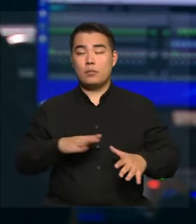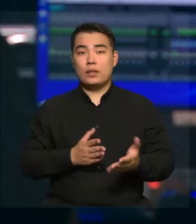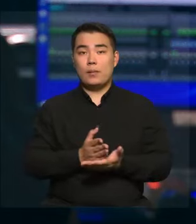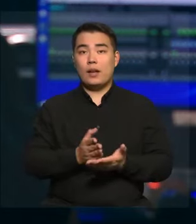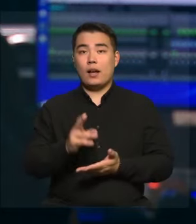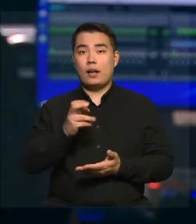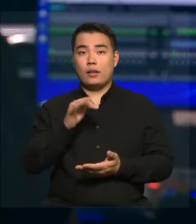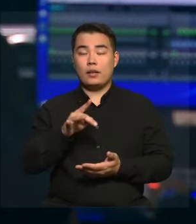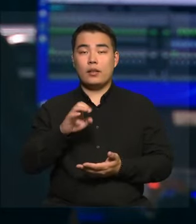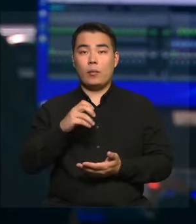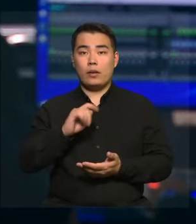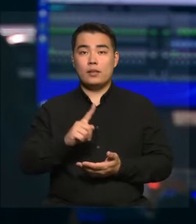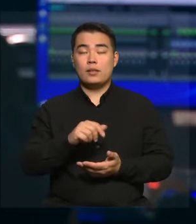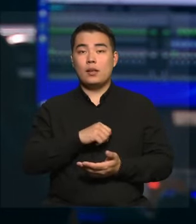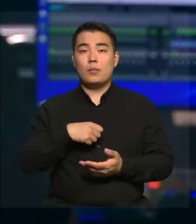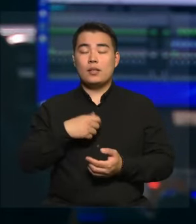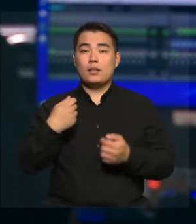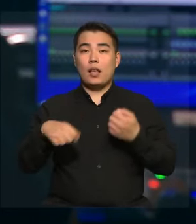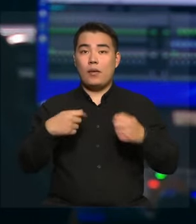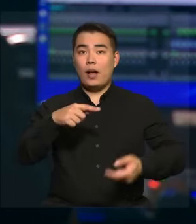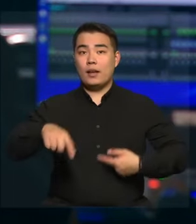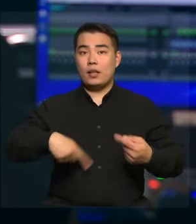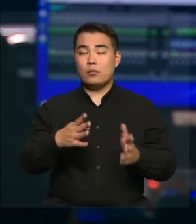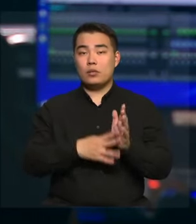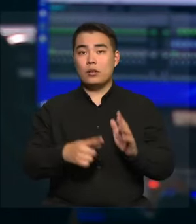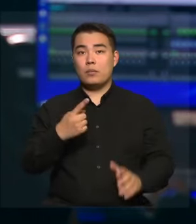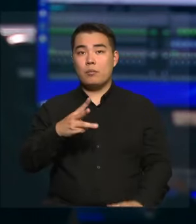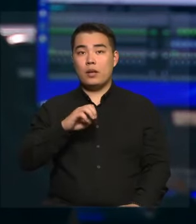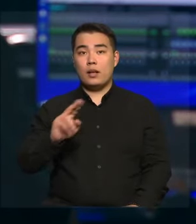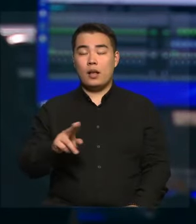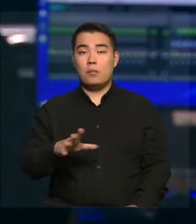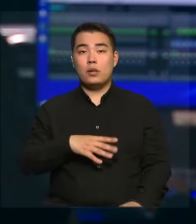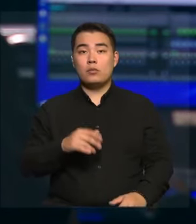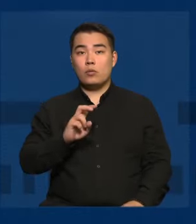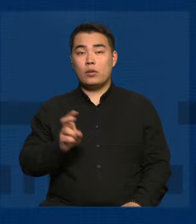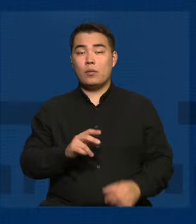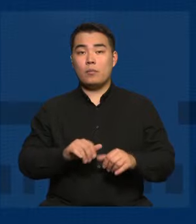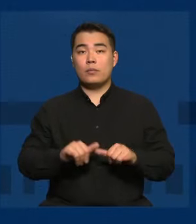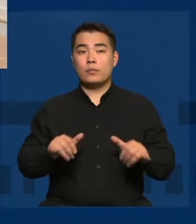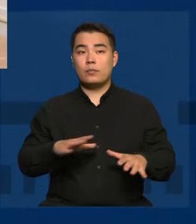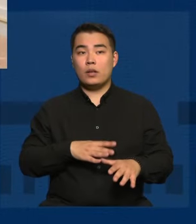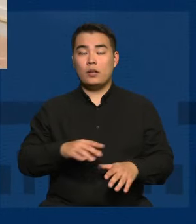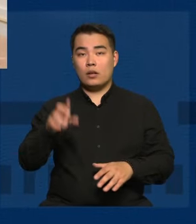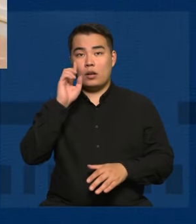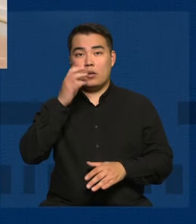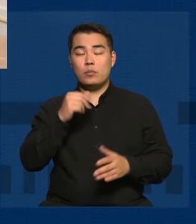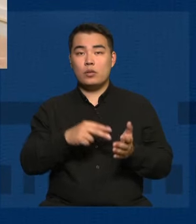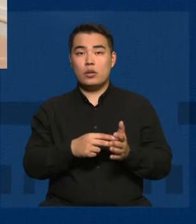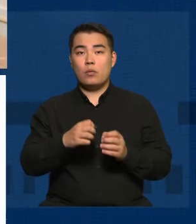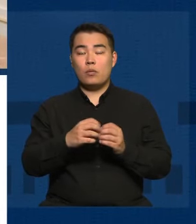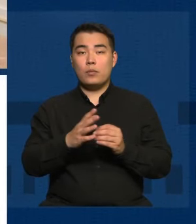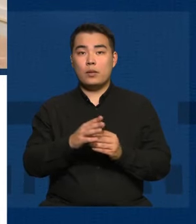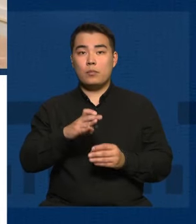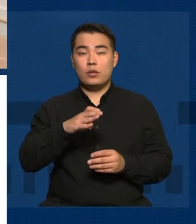қаңтар, тамыз айларында сыртқы тауар айналымы 91 миллиард доллардан асты. Ел бюджетіне 15 триллион теңгеге